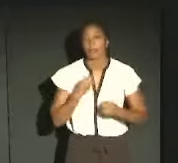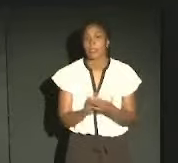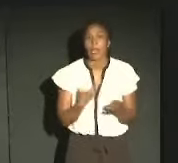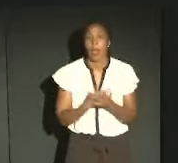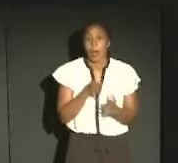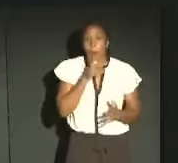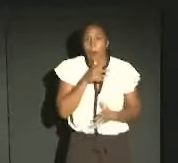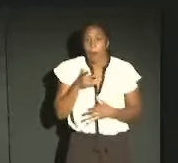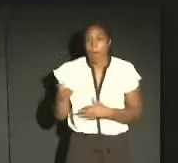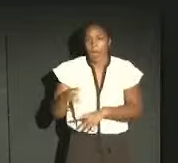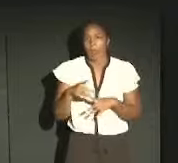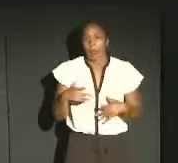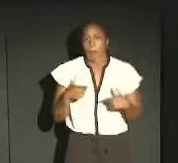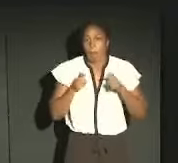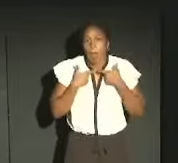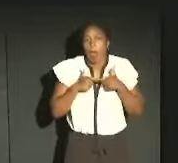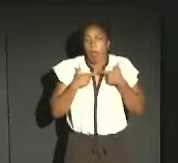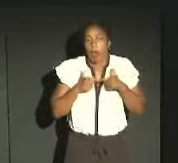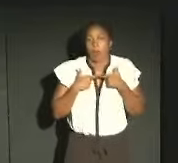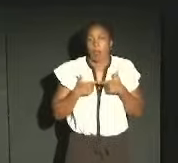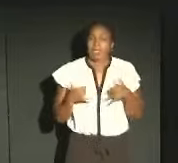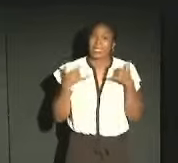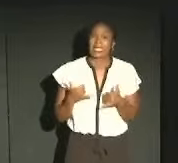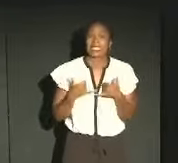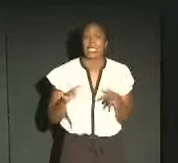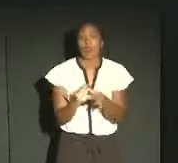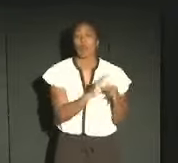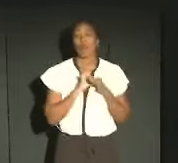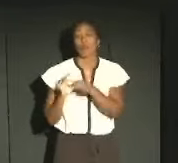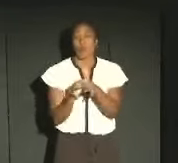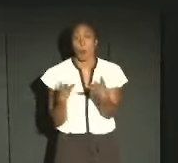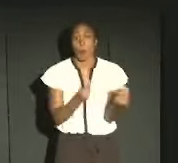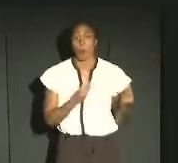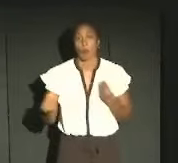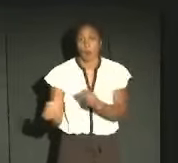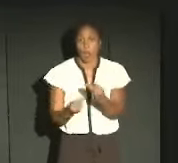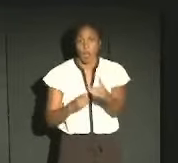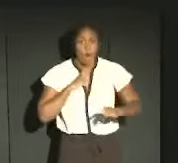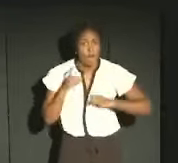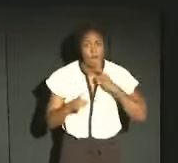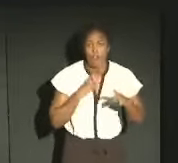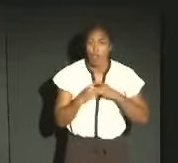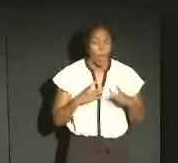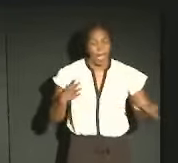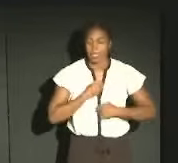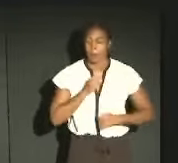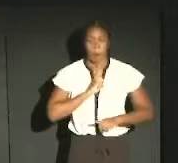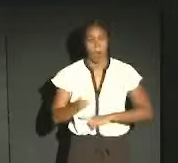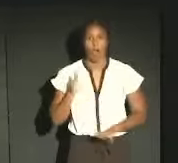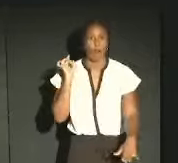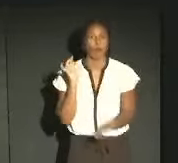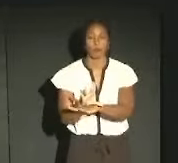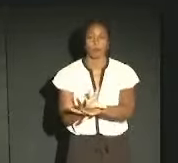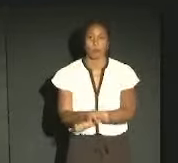telle que celle-ci et je vous le dis avec l'Union Populaire les violents et les cowboys seront